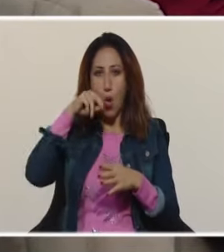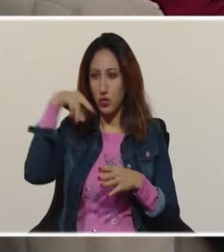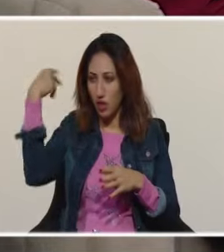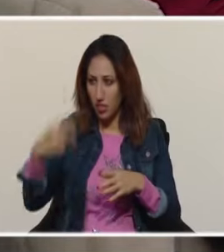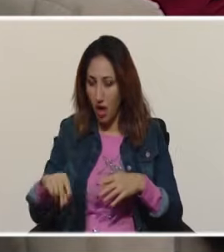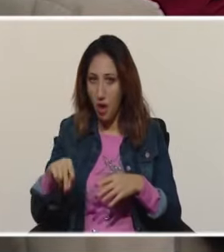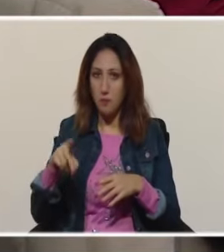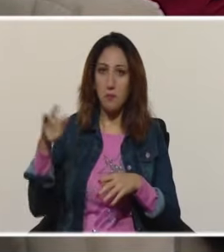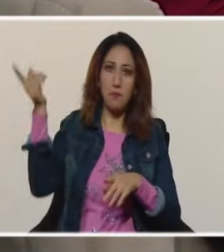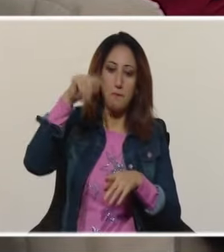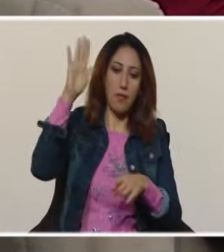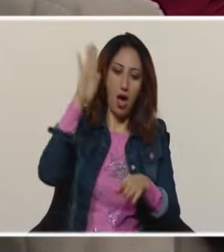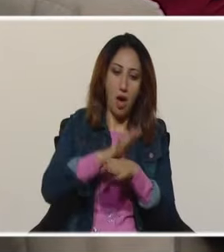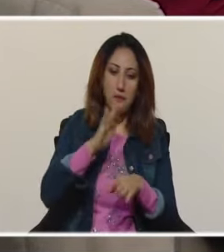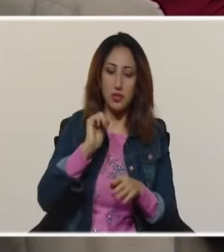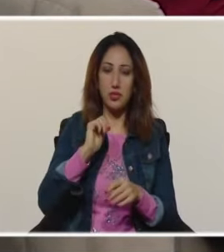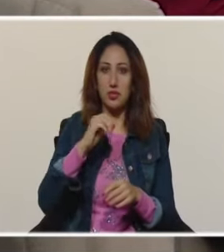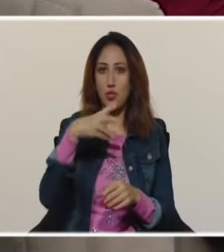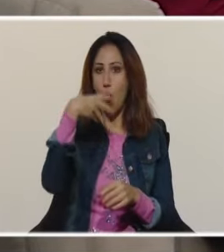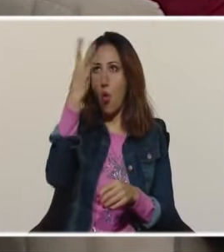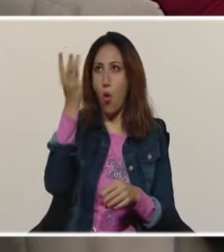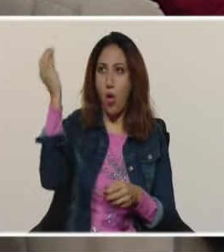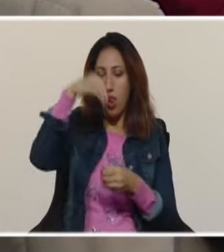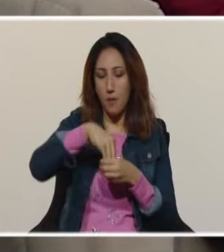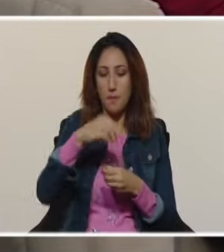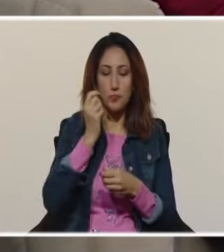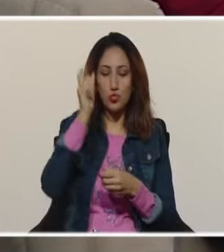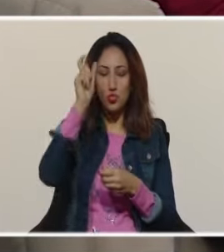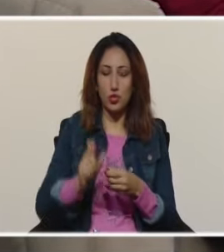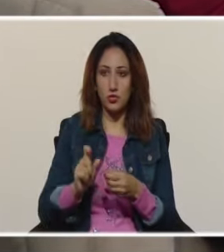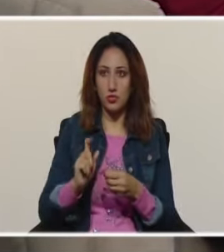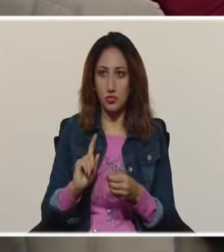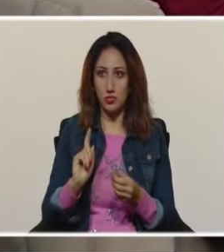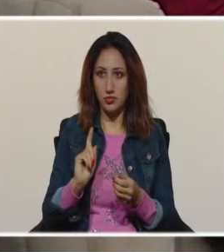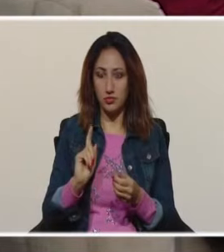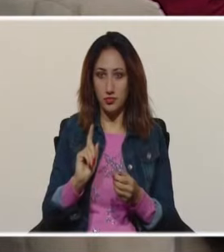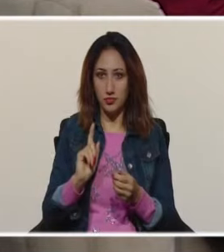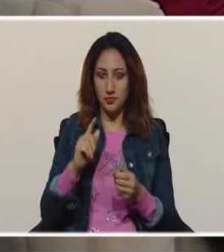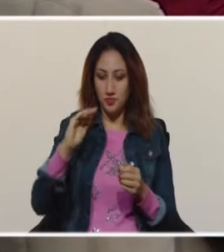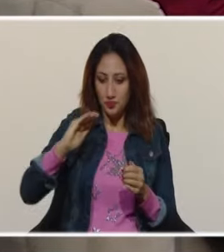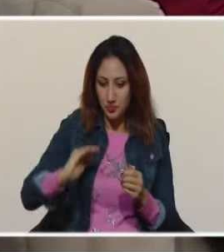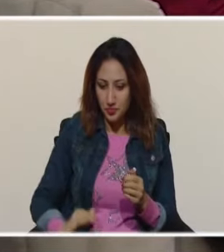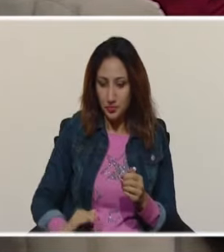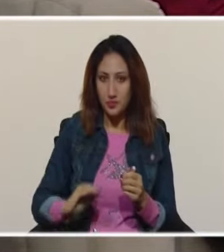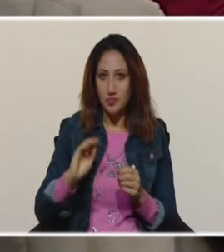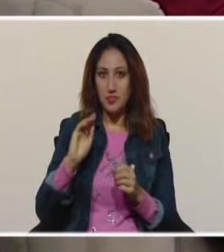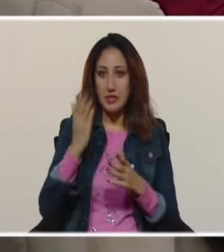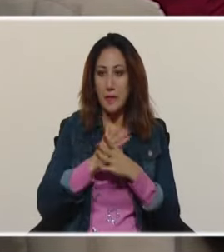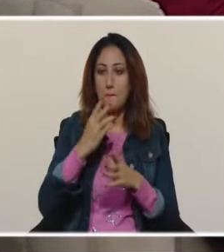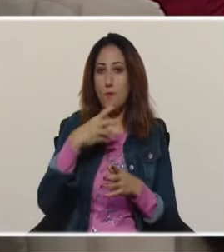جات علينا فتره احنا بنقعد تحت الكنب، يعني بشكل القطه، شكل القطه احنا من صغرنا في حاجه كانت حاصله لنا